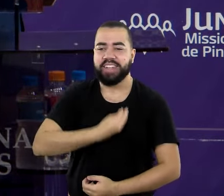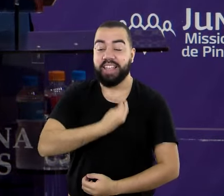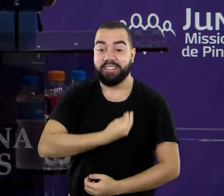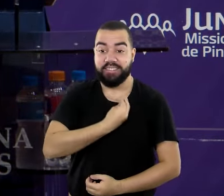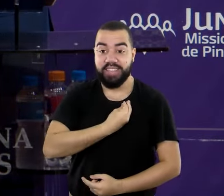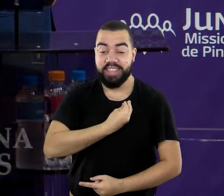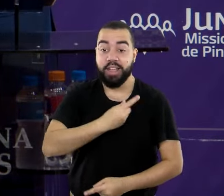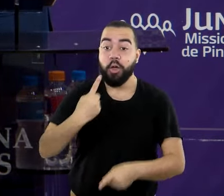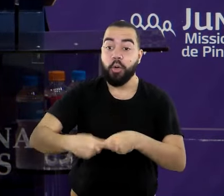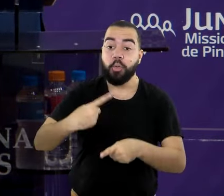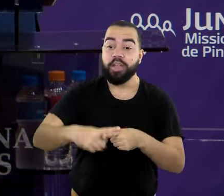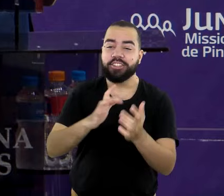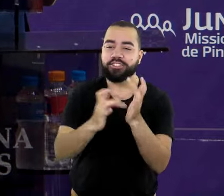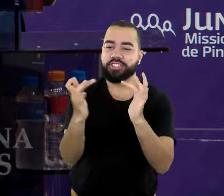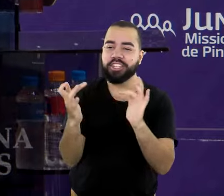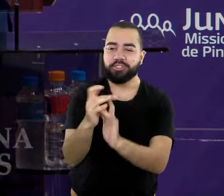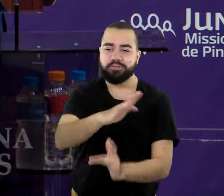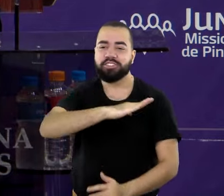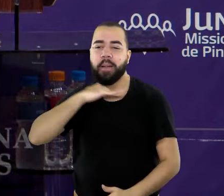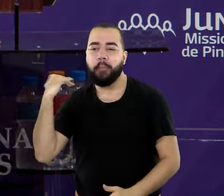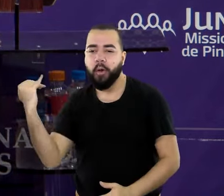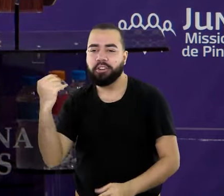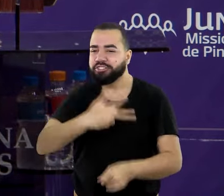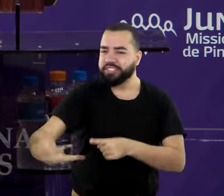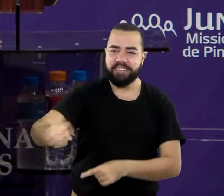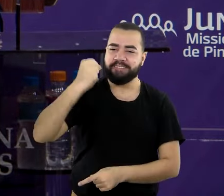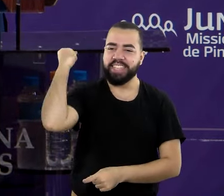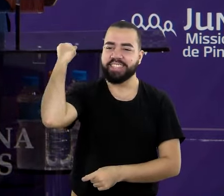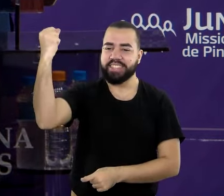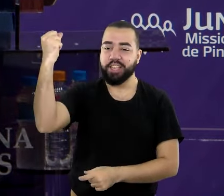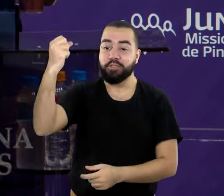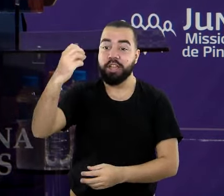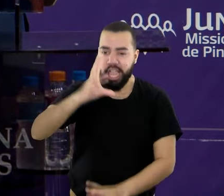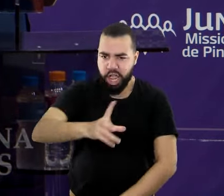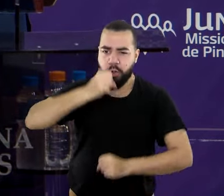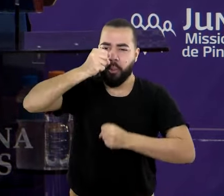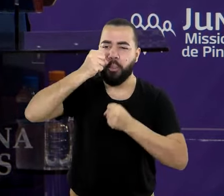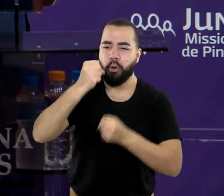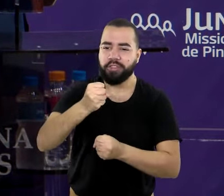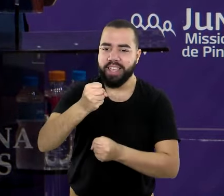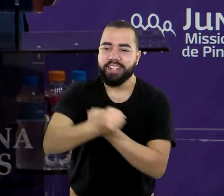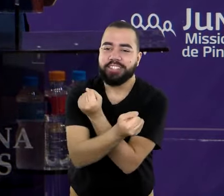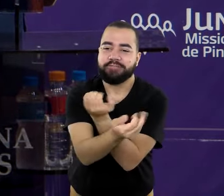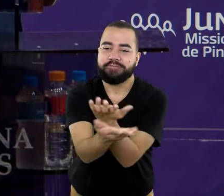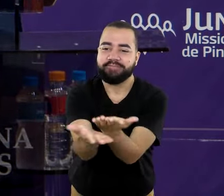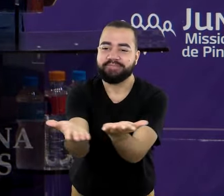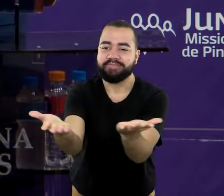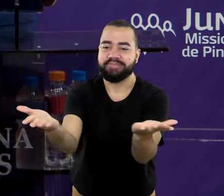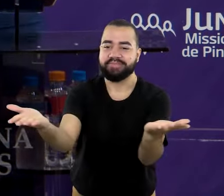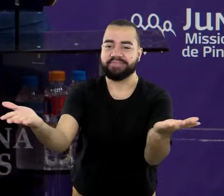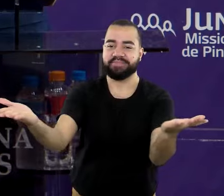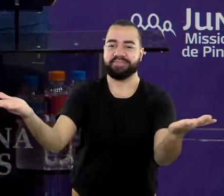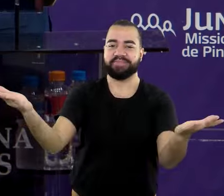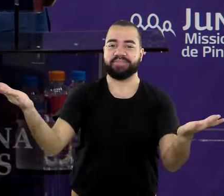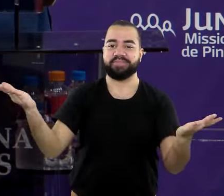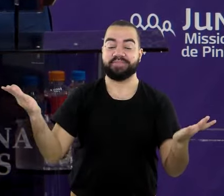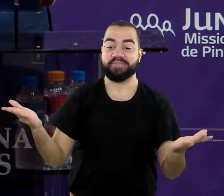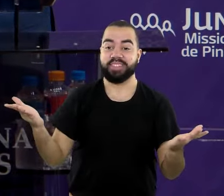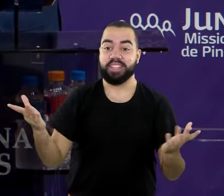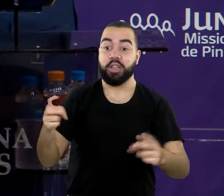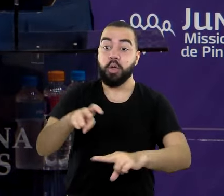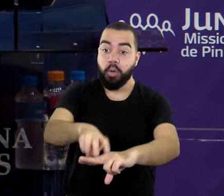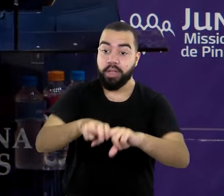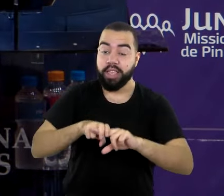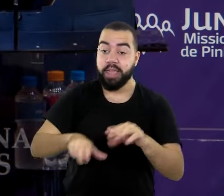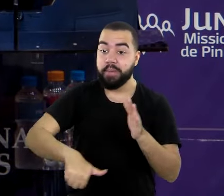e esse poder está em nós. 그래서 고린도전서 15장 55절부터 57절까지 이런 말씀을 합니다. Por isso, em